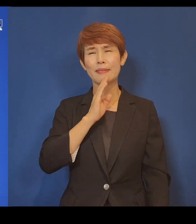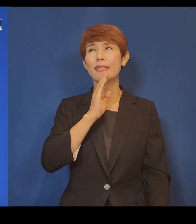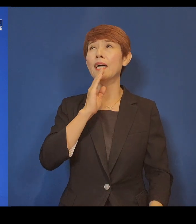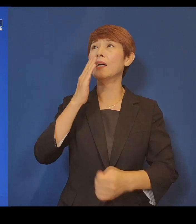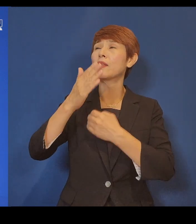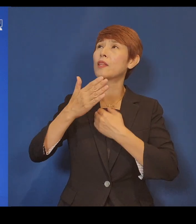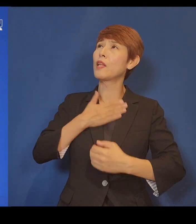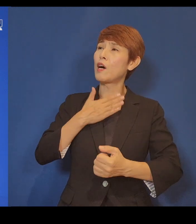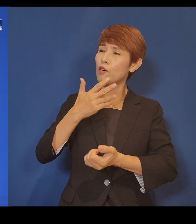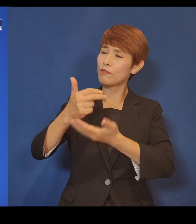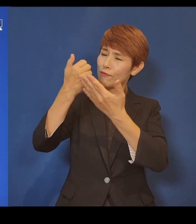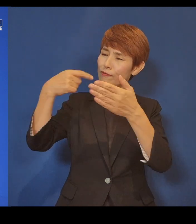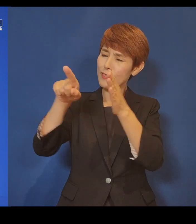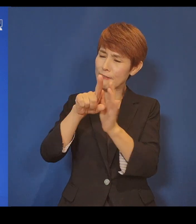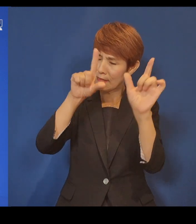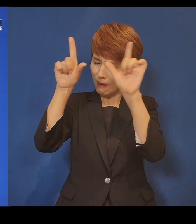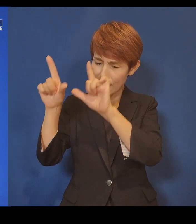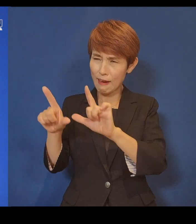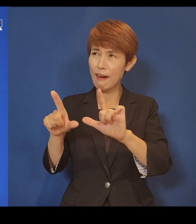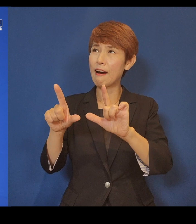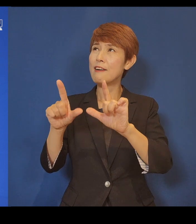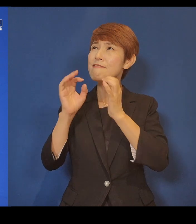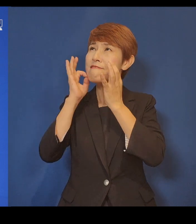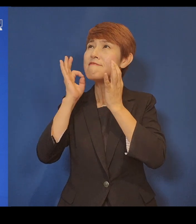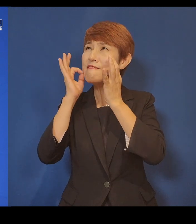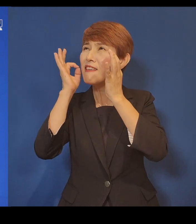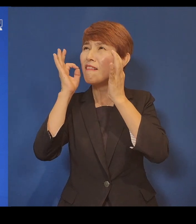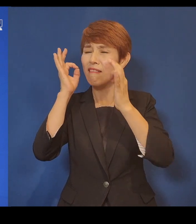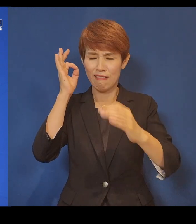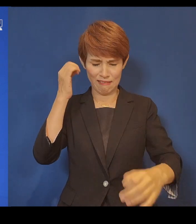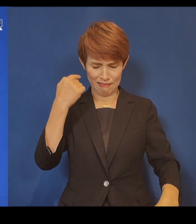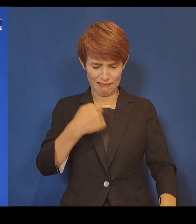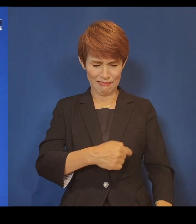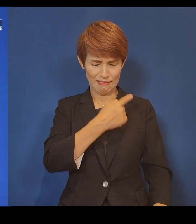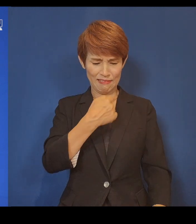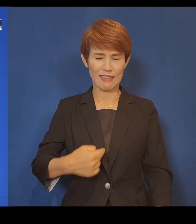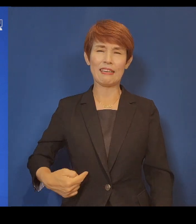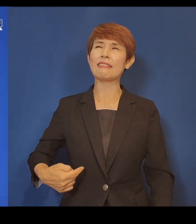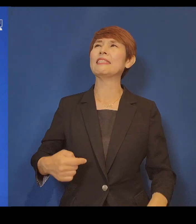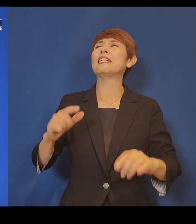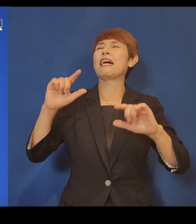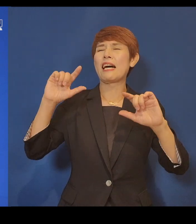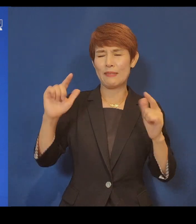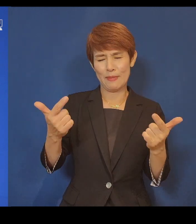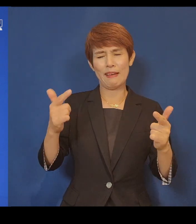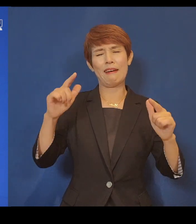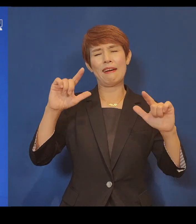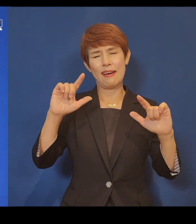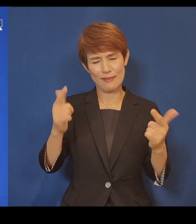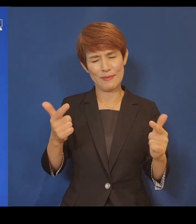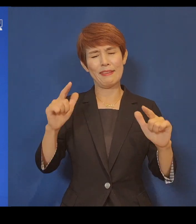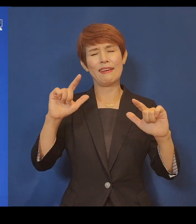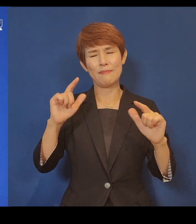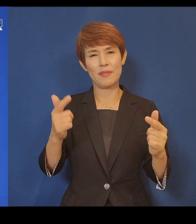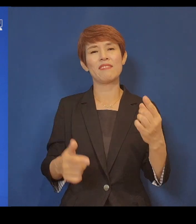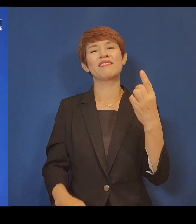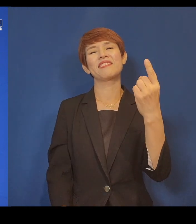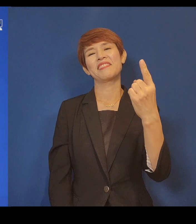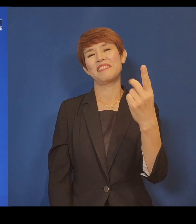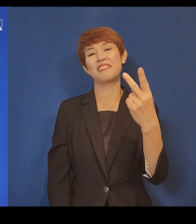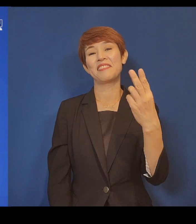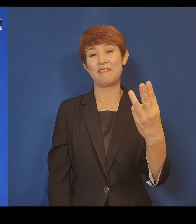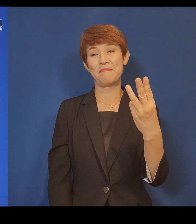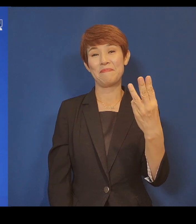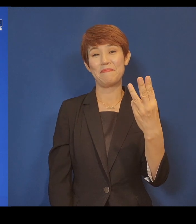내가 주를 위해 살아보겠다는 것도 아닌 거예요. 그래서 아닙니다, 아닙니다, 아닙니다